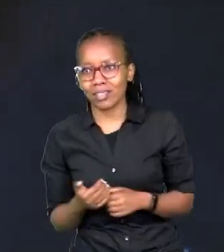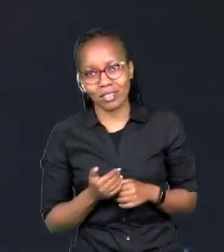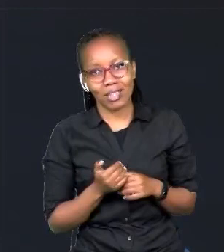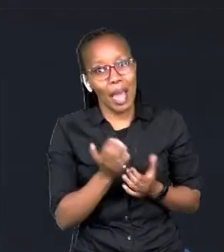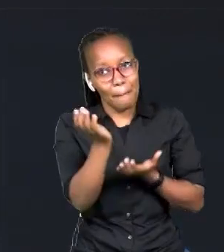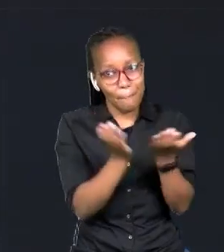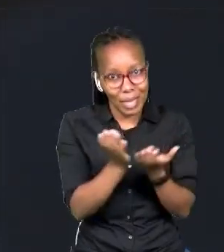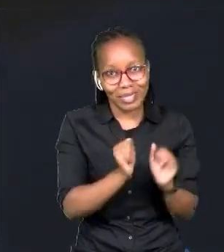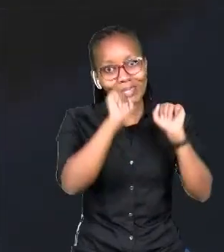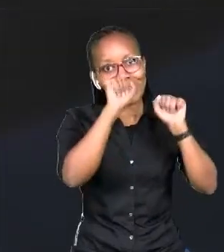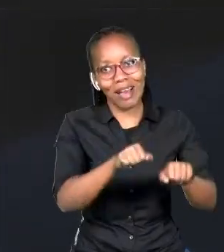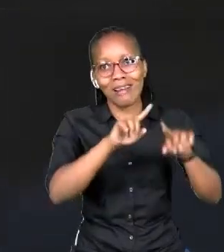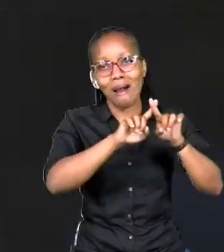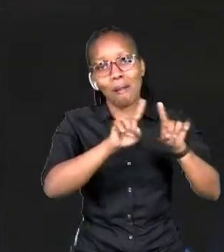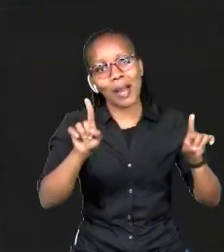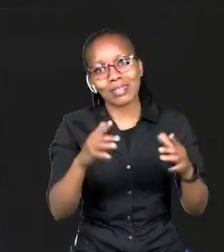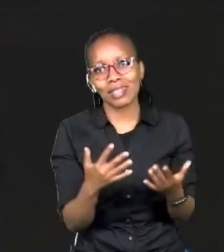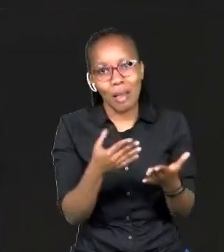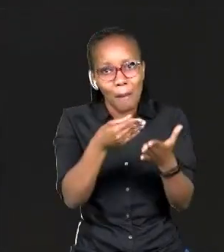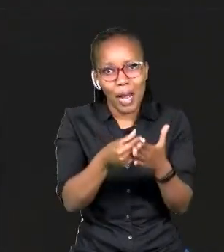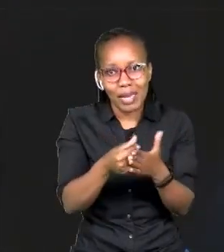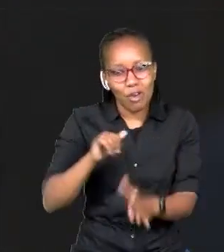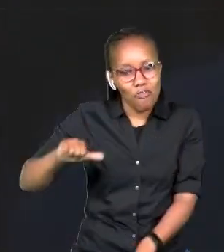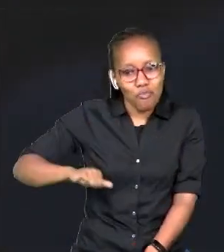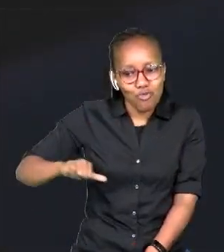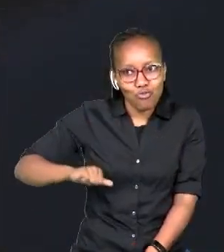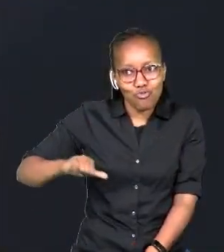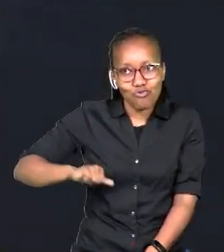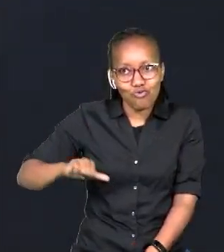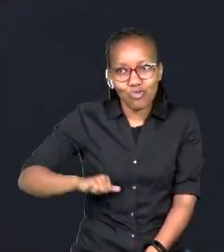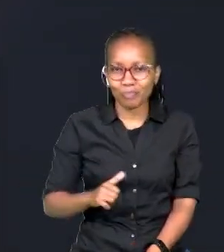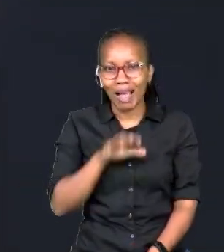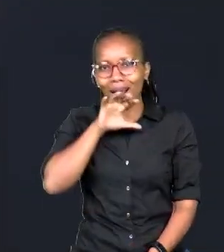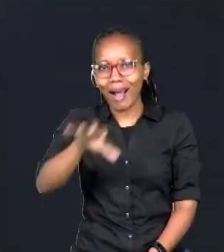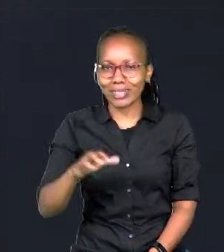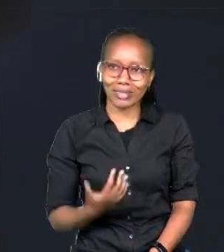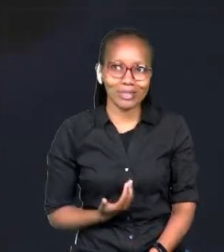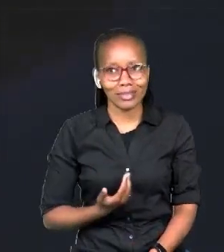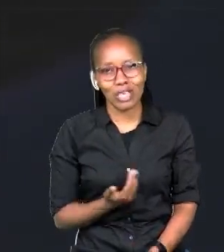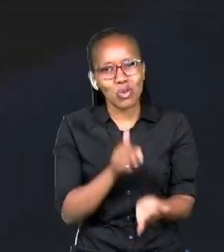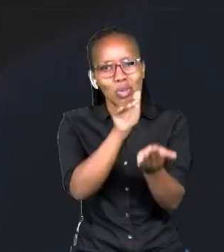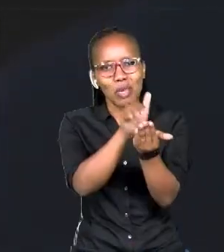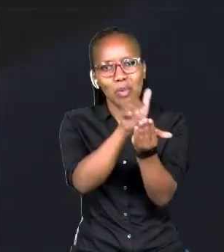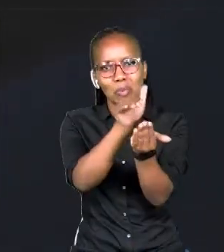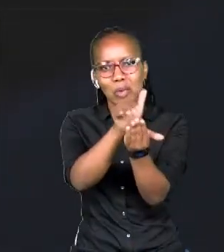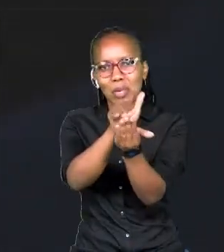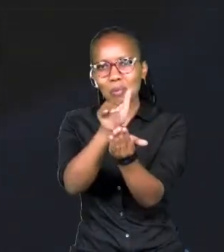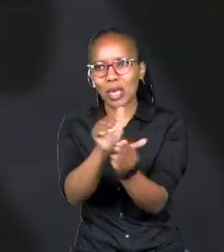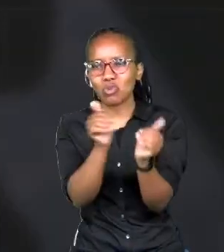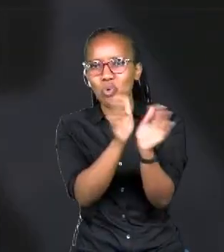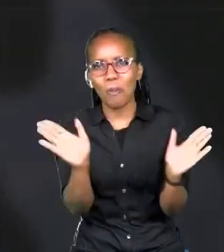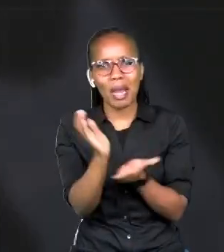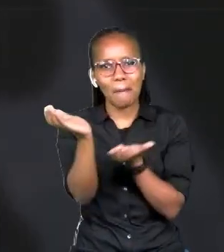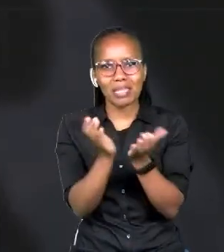namna, lakini sasa hizi pesa za sex worker naweza sema ni kama zililaaniwa. Hata ukiweka useme ufungue biashara inaangukanga